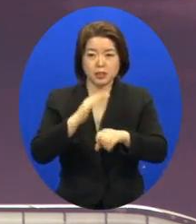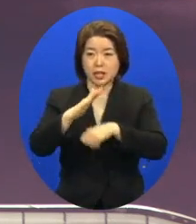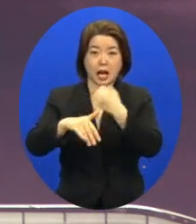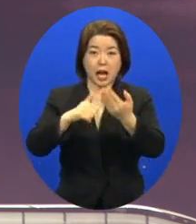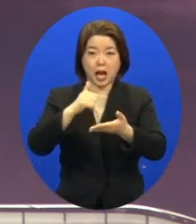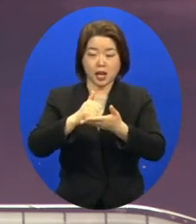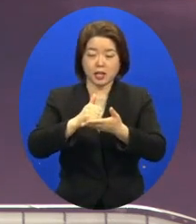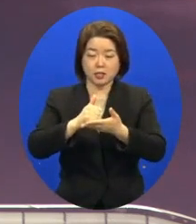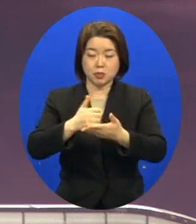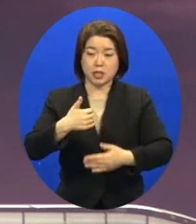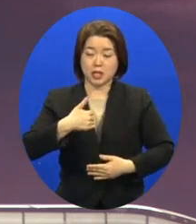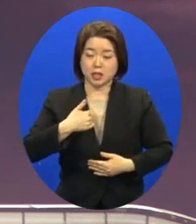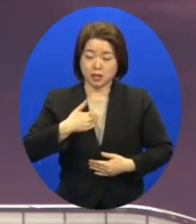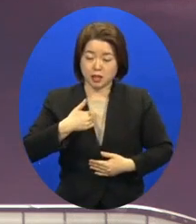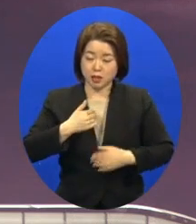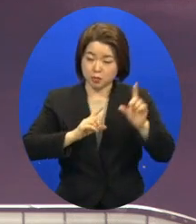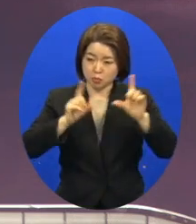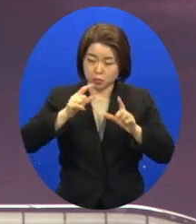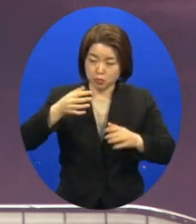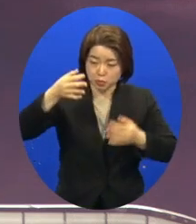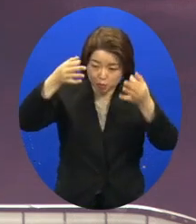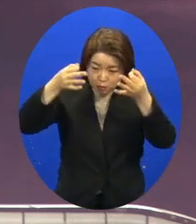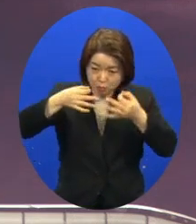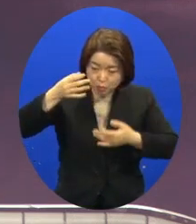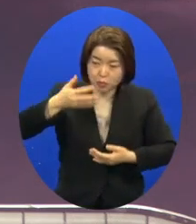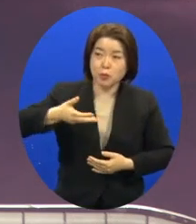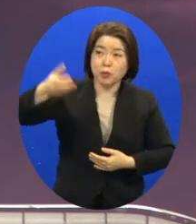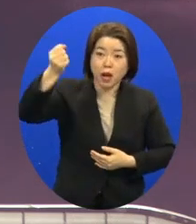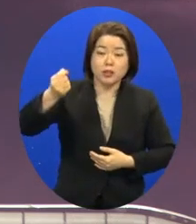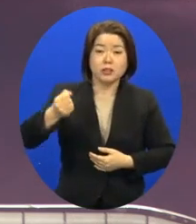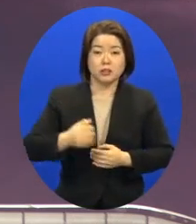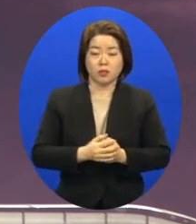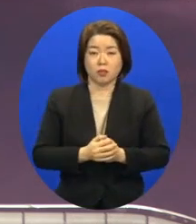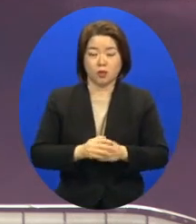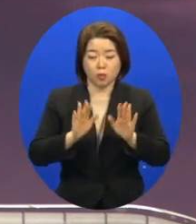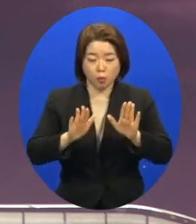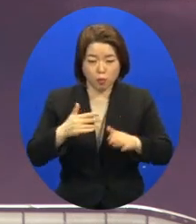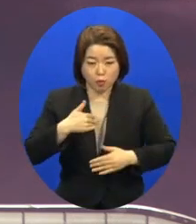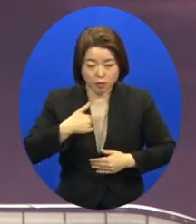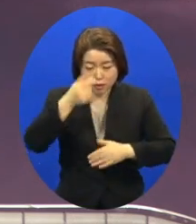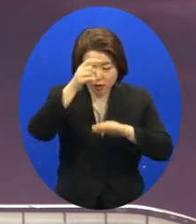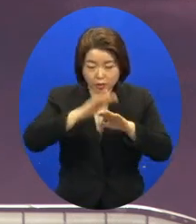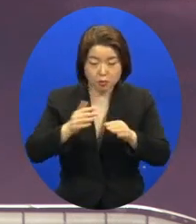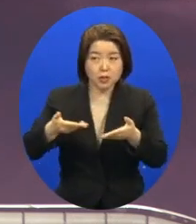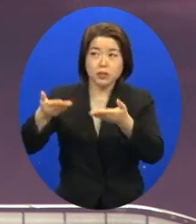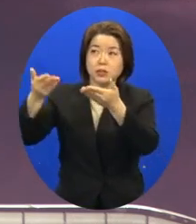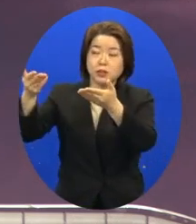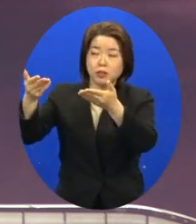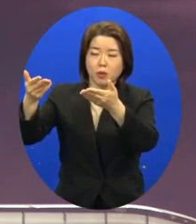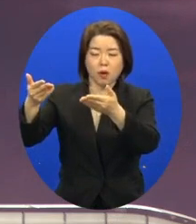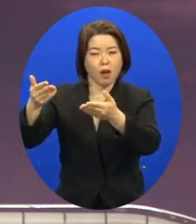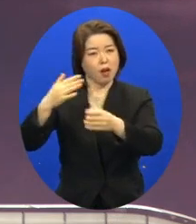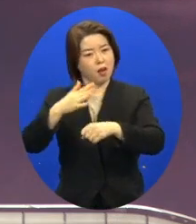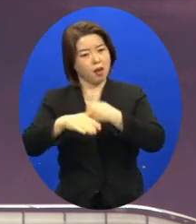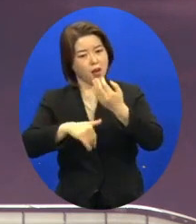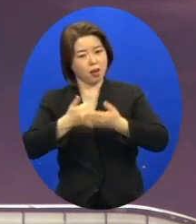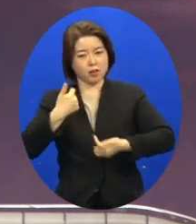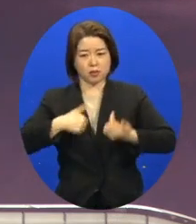하나님이 나의 예배를 받으시는 거였습니다. 내가 오늘 드리는 예배를 하나님이 기뻐